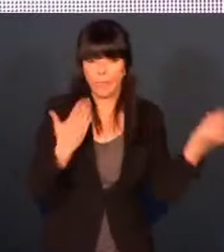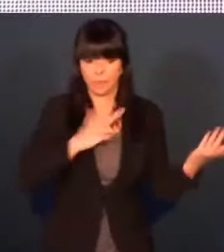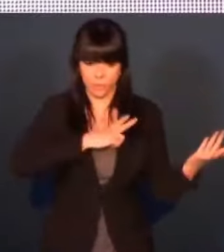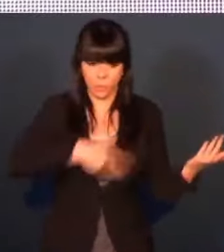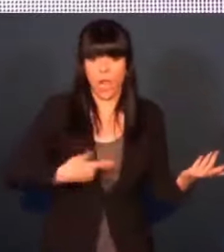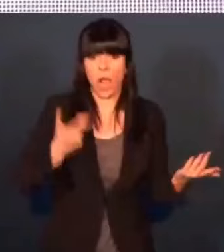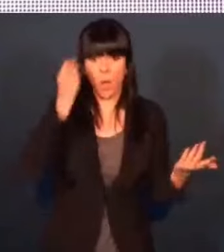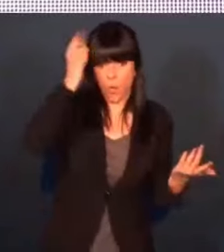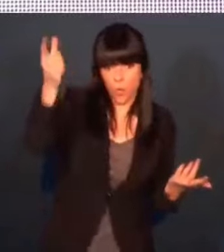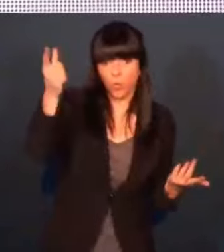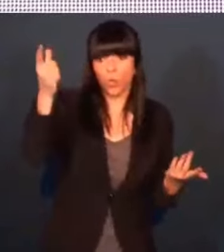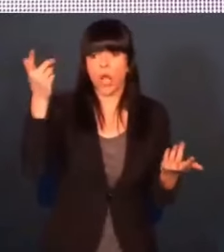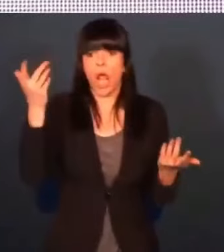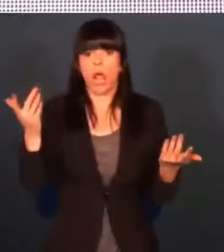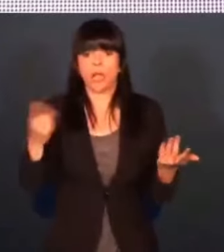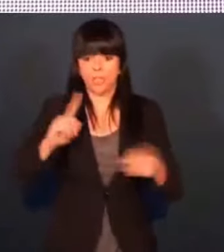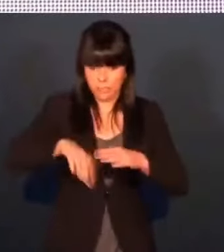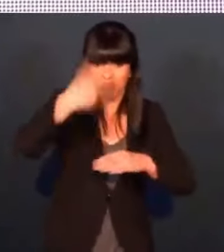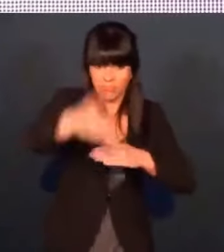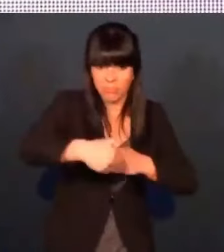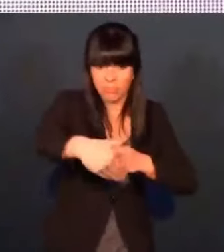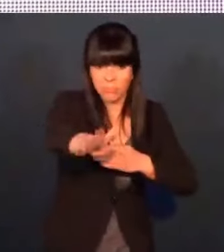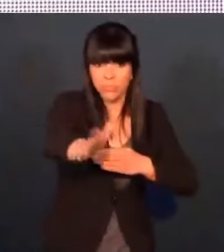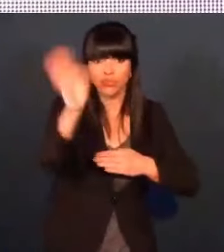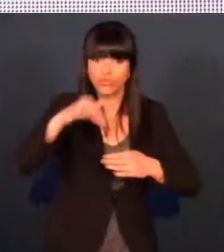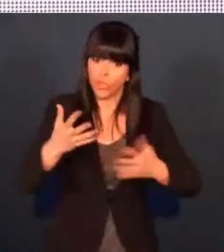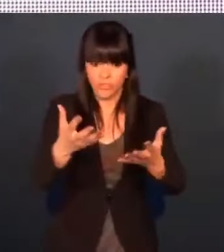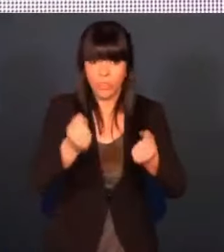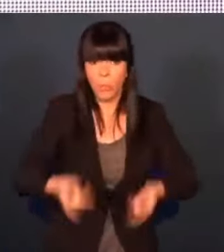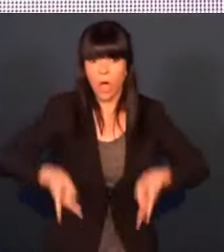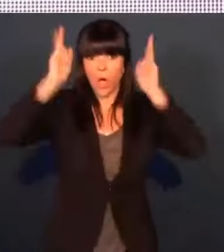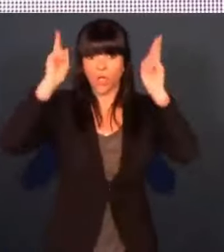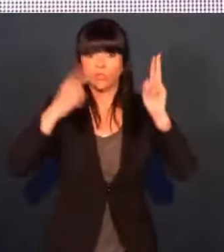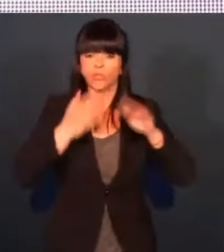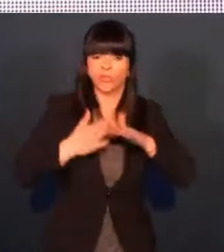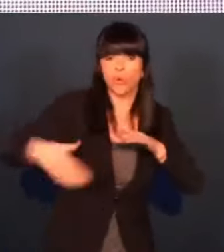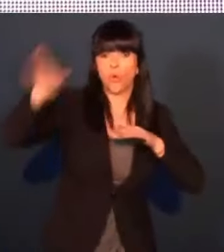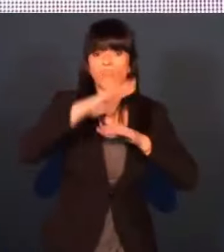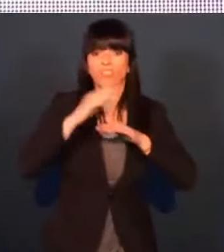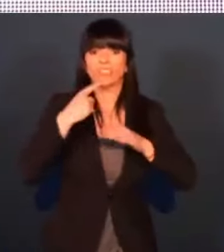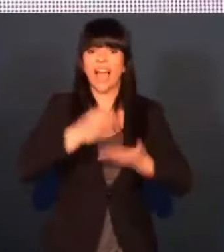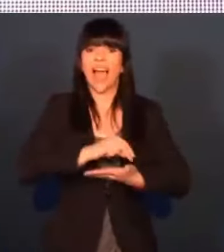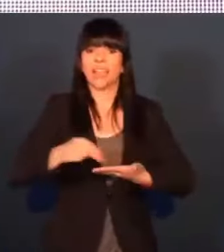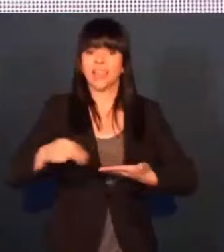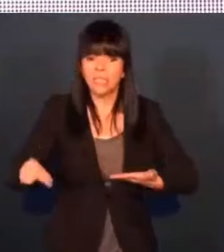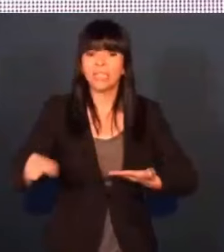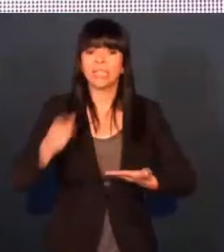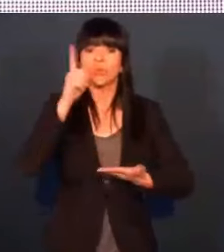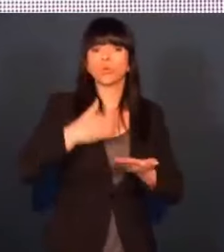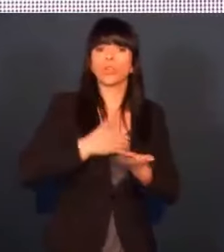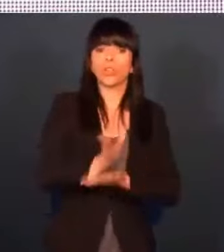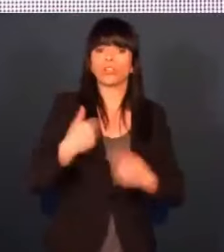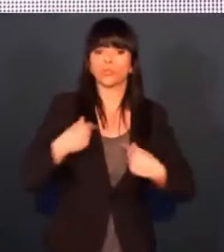културата. Следващата седмица ще приемем и решението за увеличението на заплатите в администрацията по начин, който не